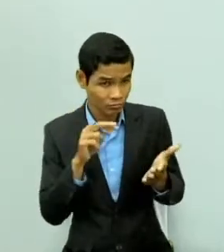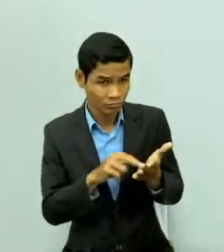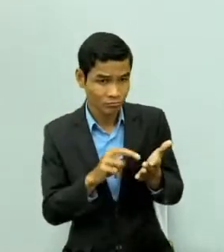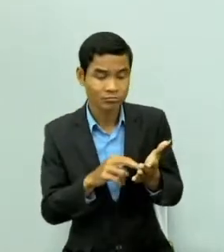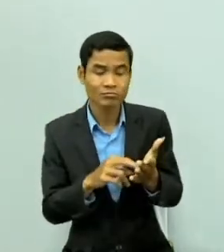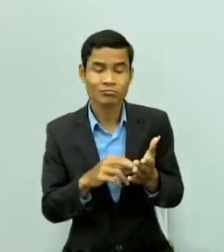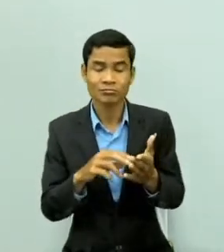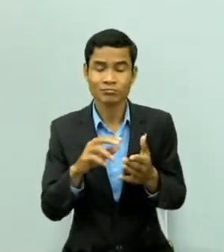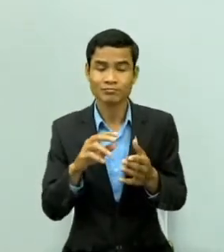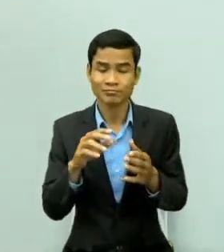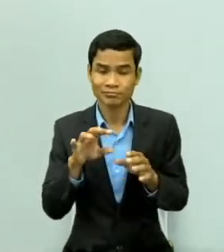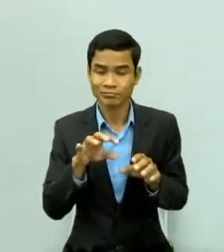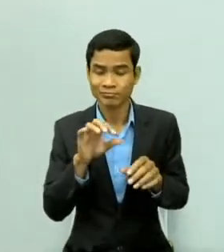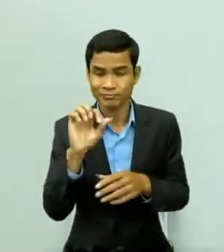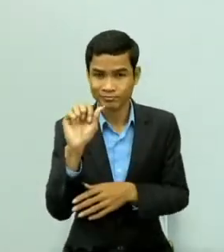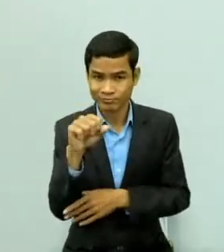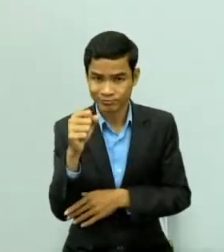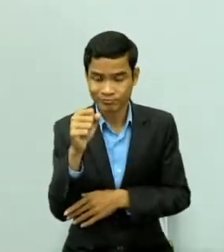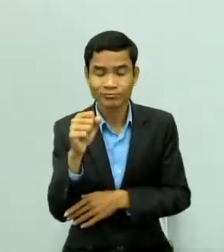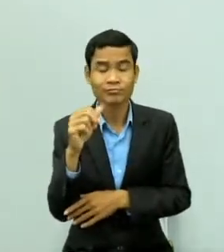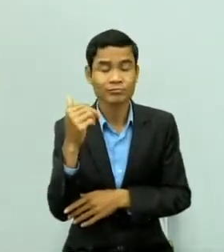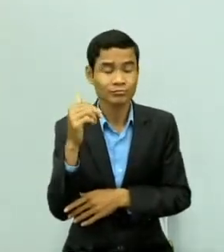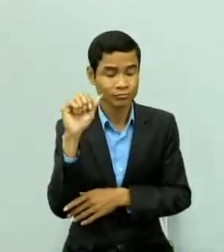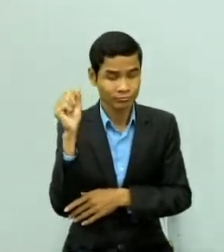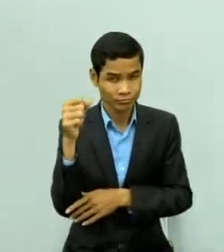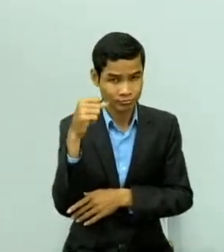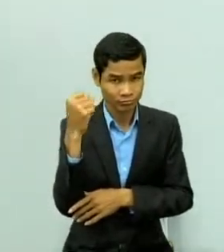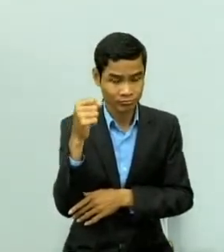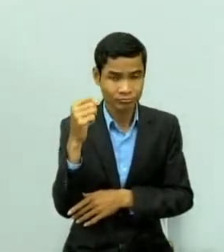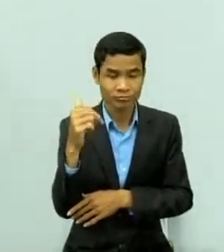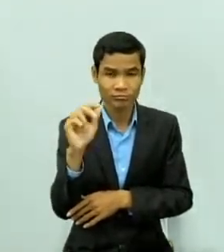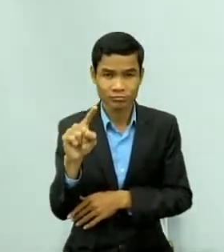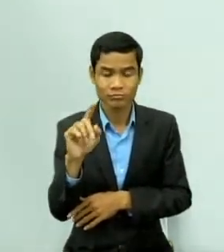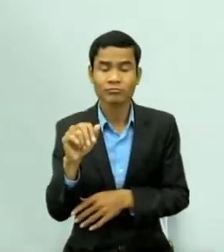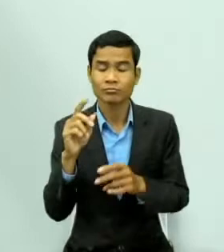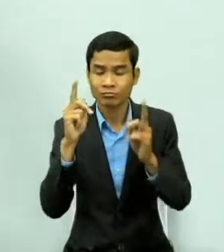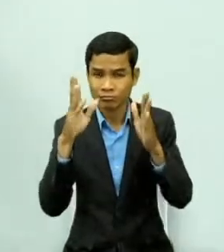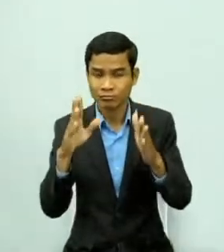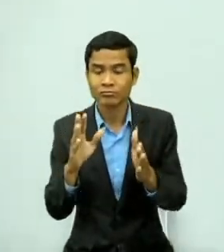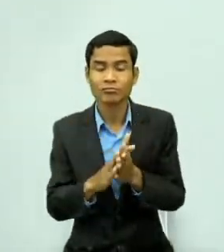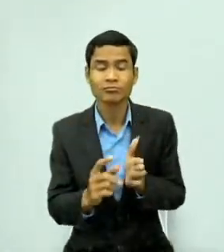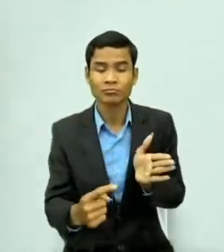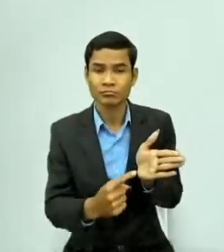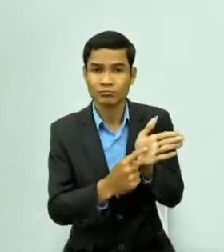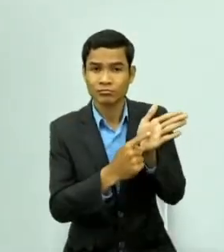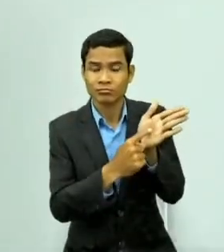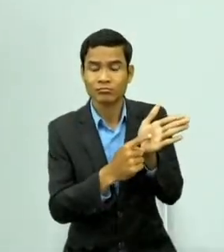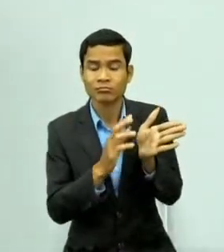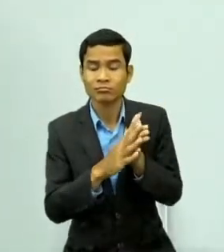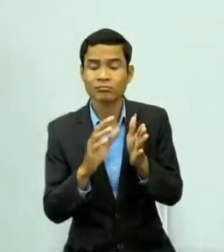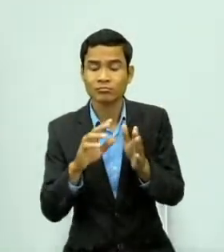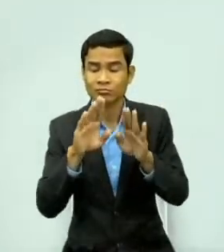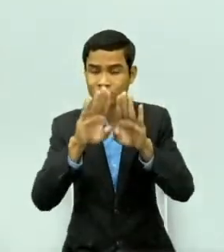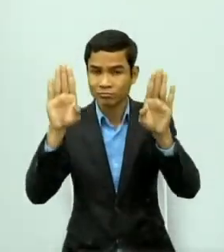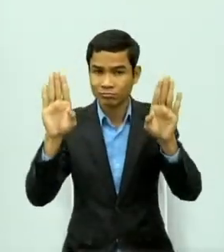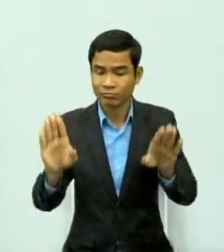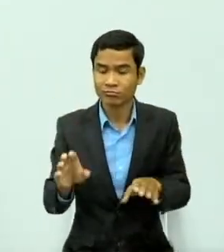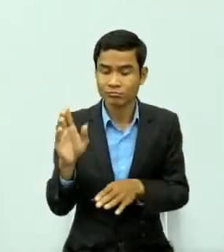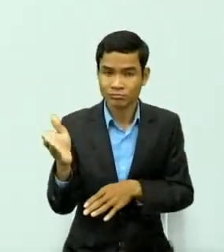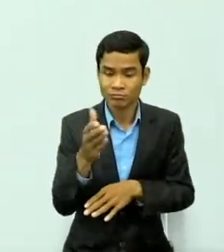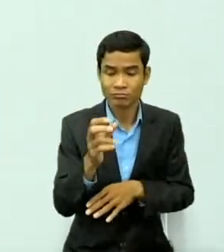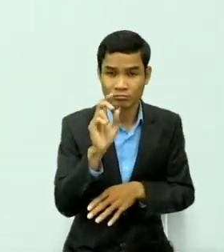លនាទី1ហើយចាំថាជាមួយអ្នកគ្រូដាក់ចង្អុលដៃរបស់អ្នកគ្រូនៅលើក្តារខៀនចាកូនមើលទាំងអ